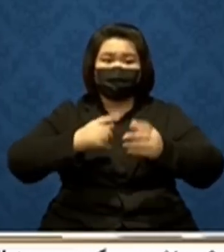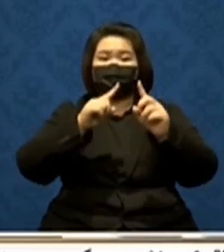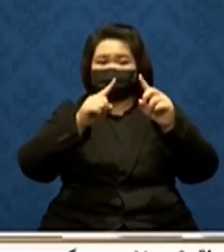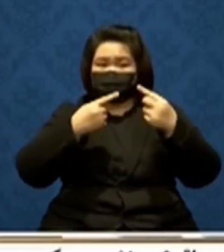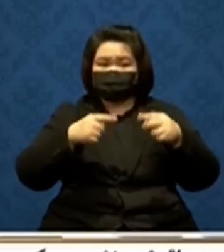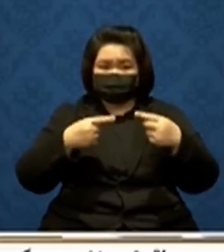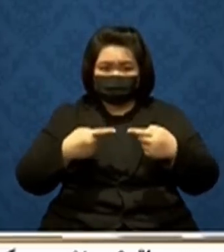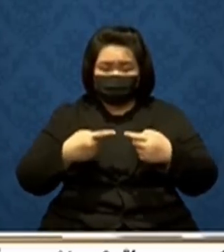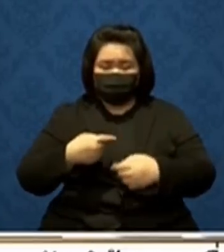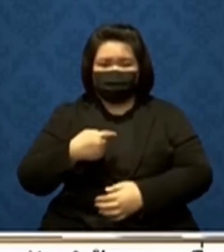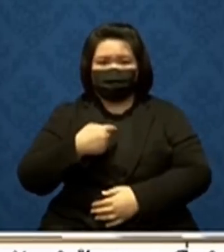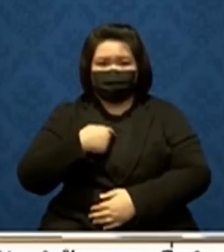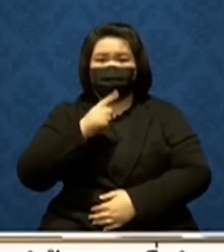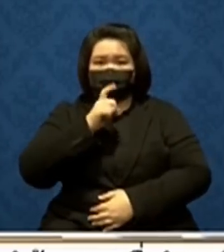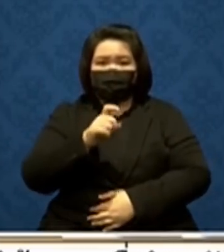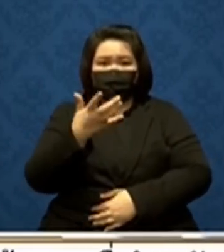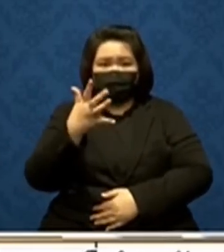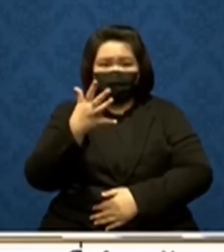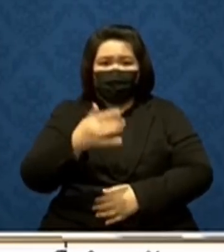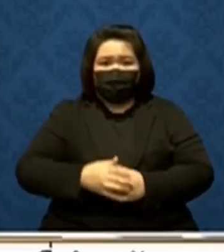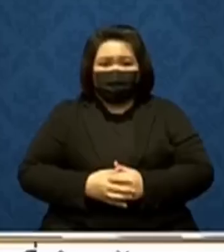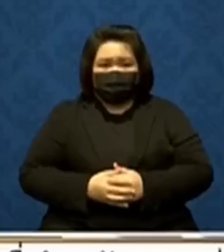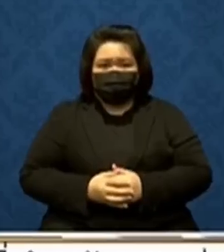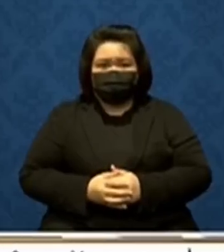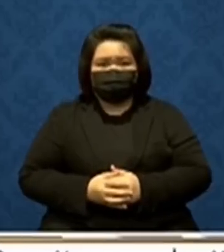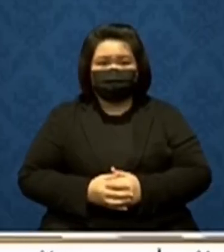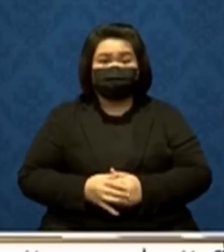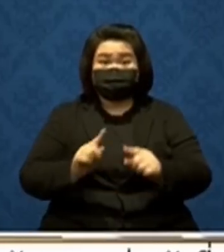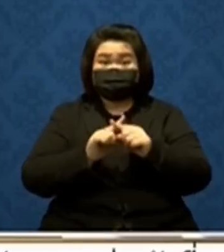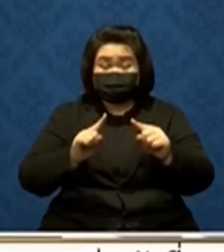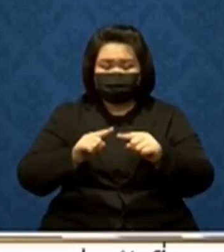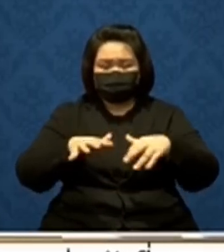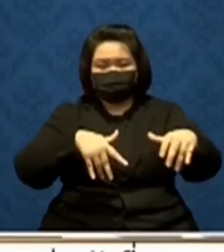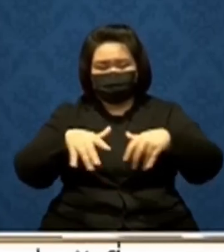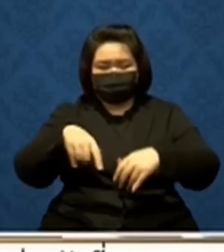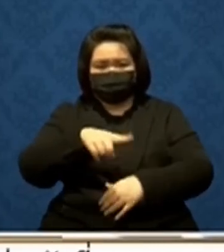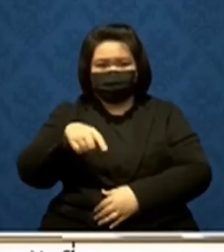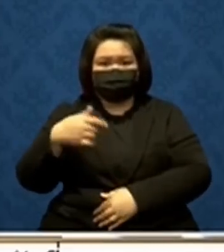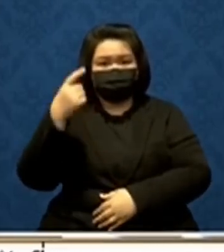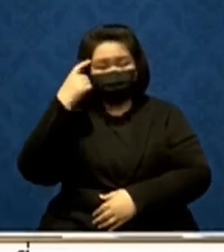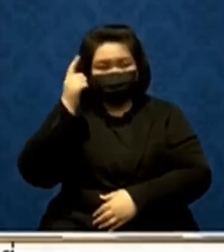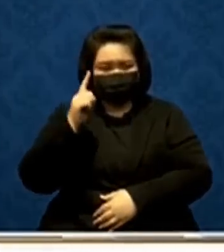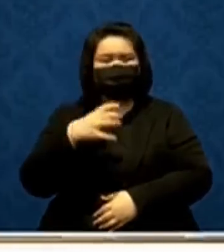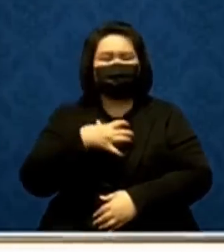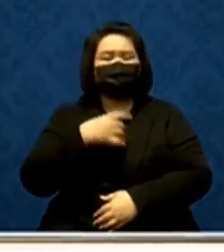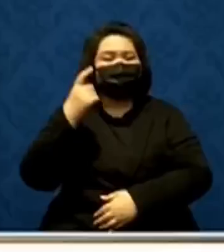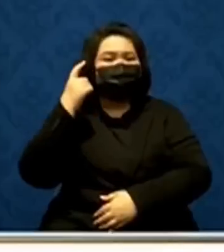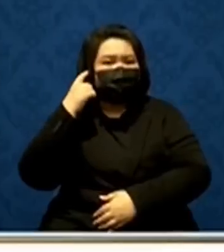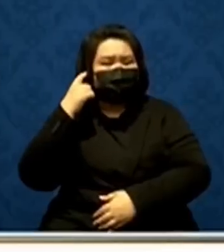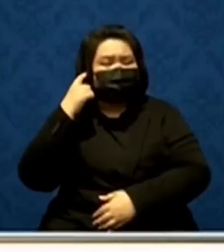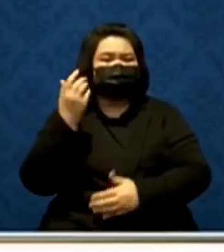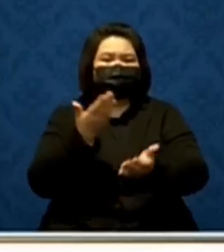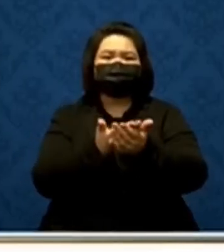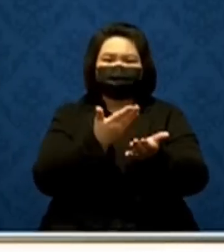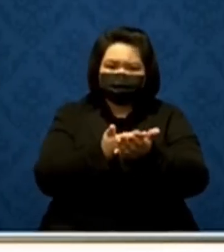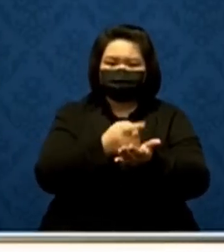เรื่องเป็นสิ่งที่ผมเองไม่ได้ถามเลยครับแม่พี่น้องประชาชนวันนี้เนี่ยเค้าอยากฟังเรื่องเส้นทาง